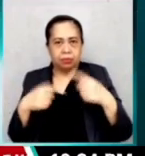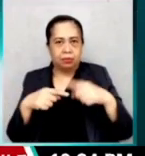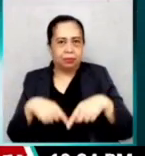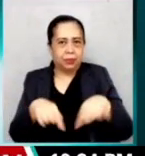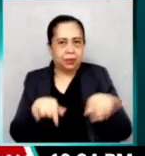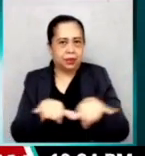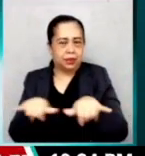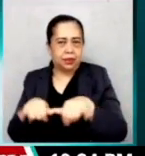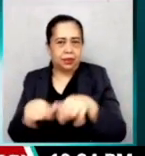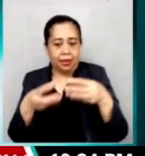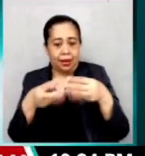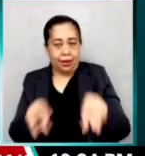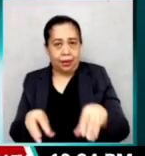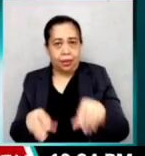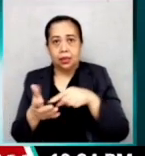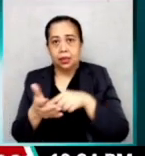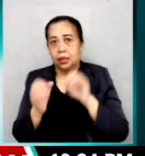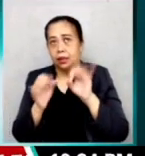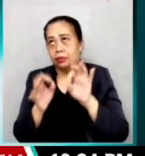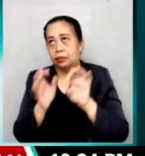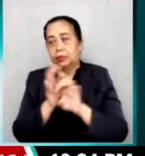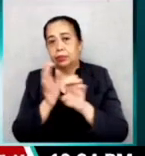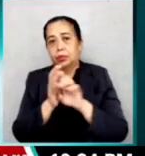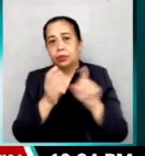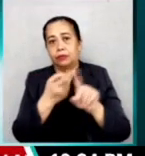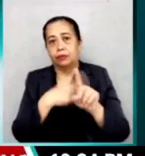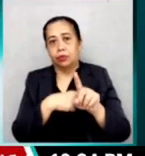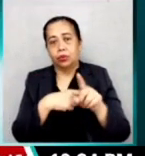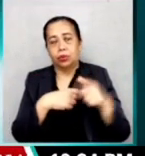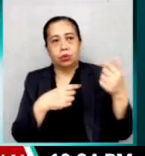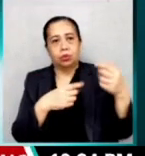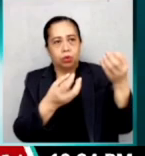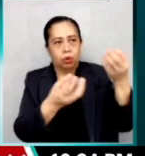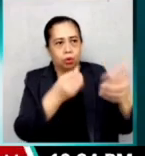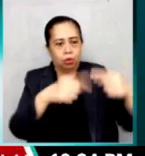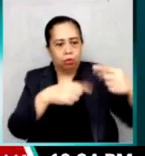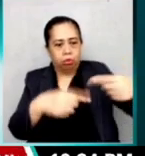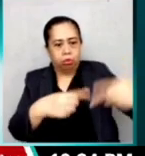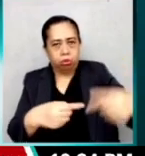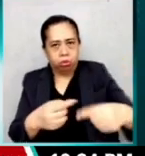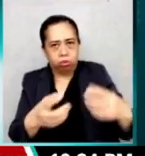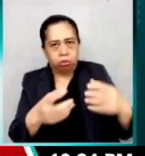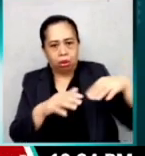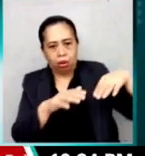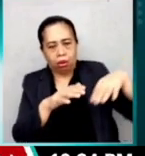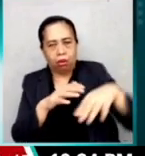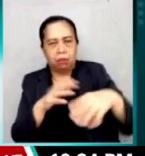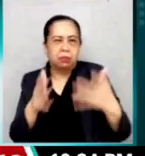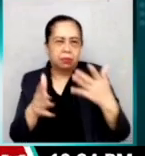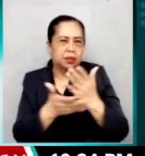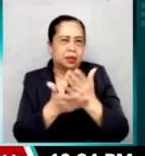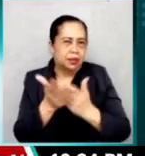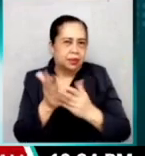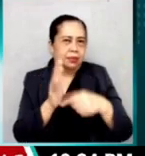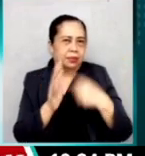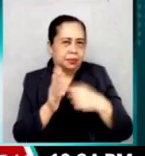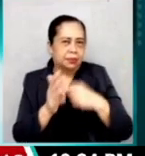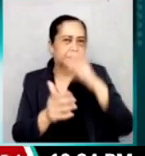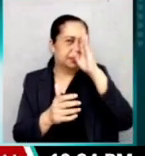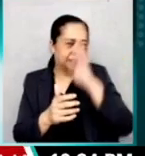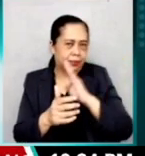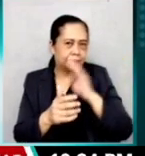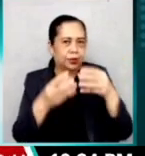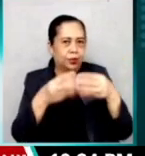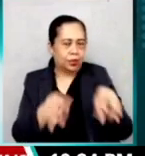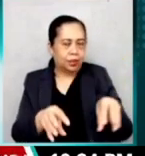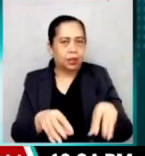itlog, pagka nanggaling sa layer yan, gumugulong yan doon sa cakes. So may mga instance na nababasag yung itlog. Yung mga